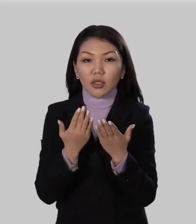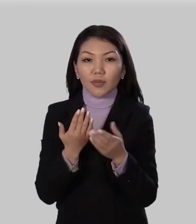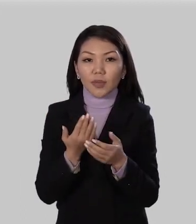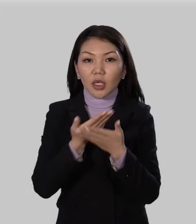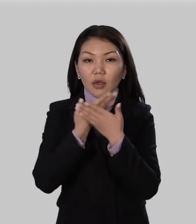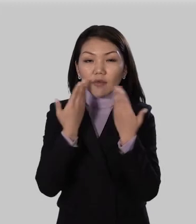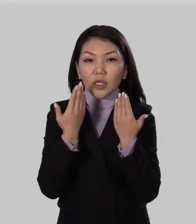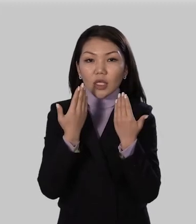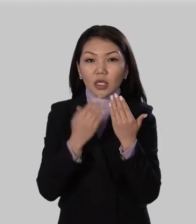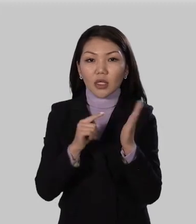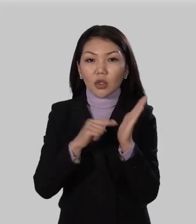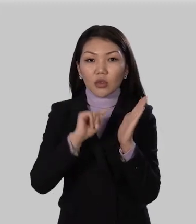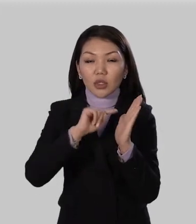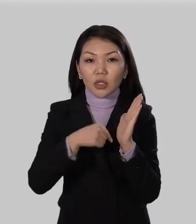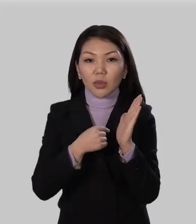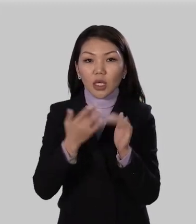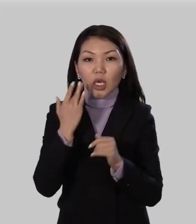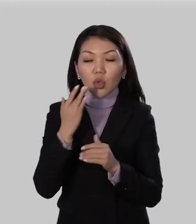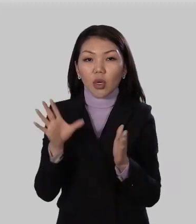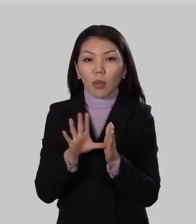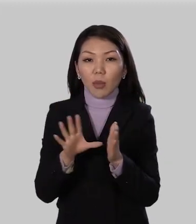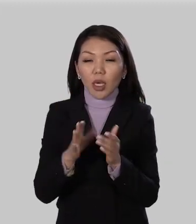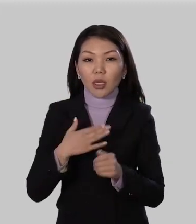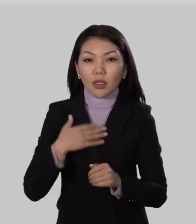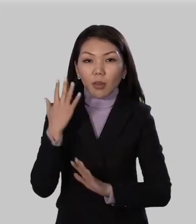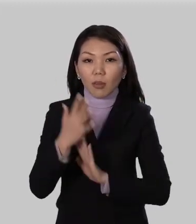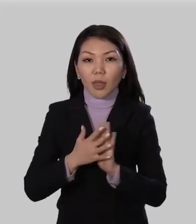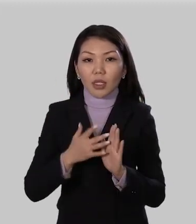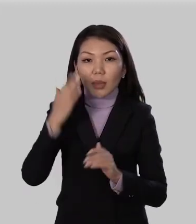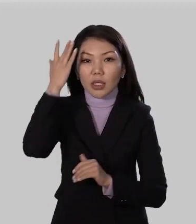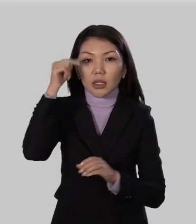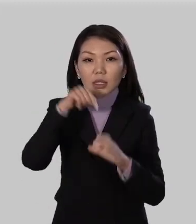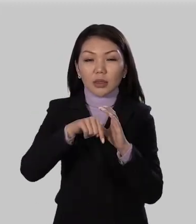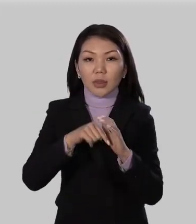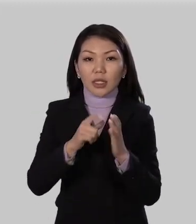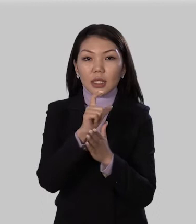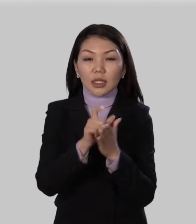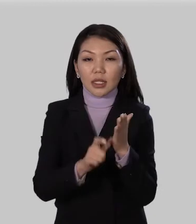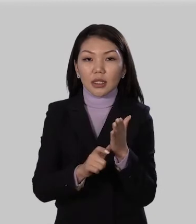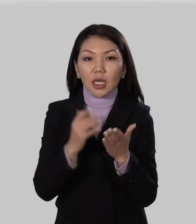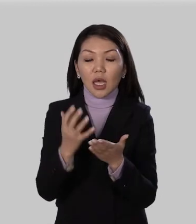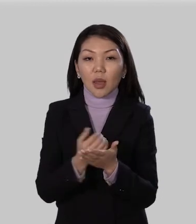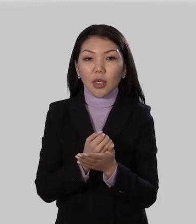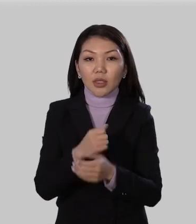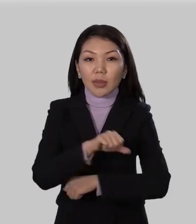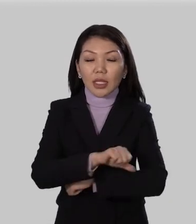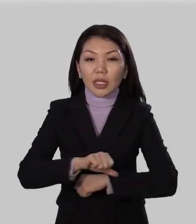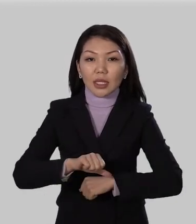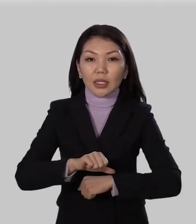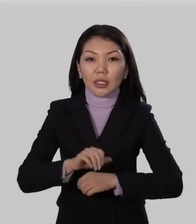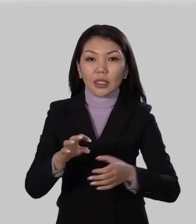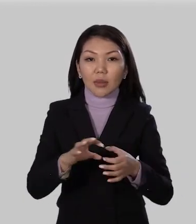ней отсутствуют знаки препинания, которые помогают нам понимать смысл текста. Определим